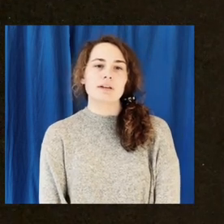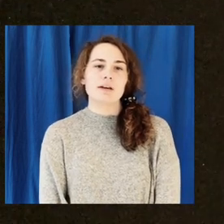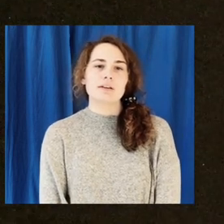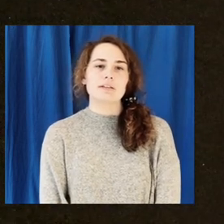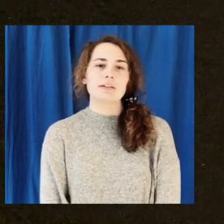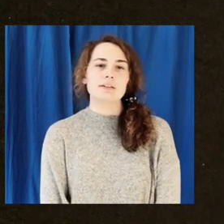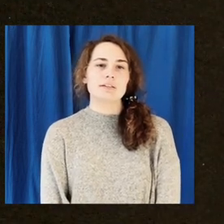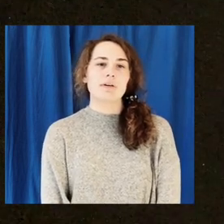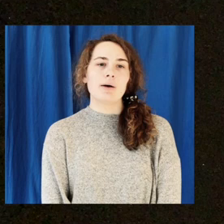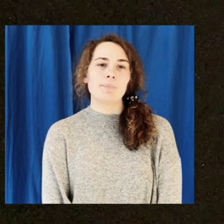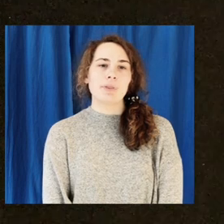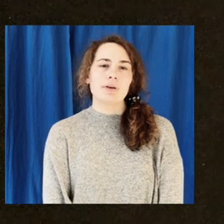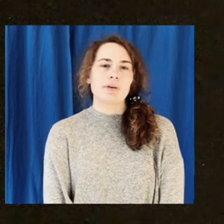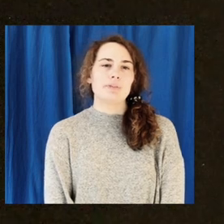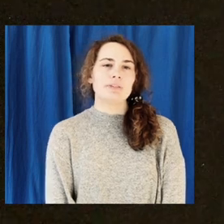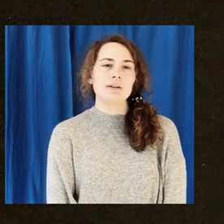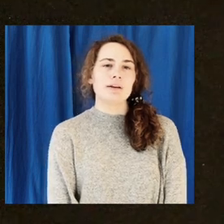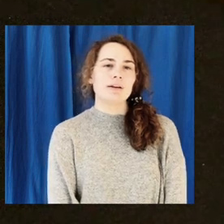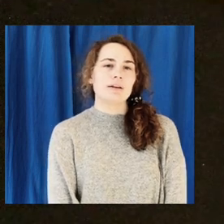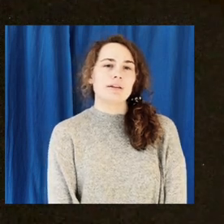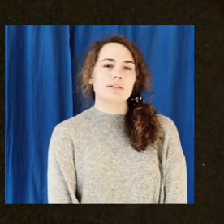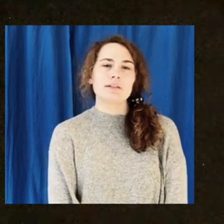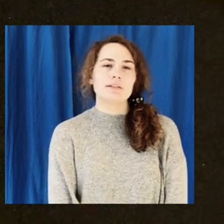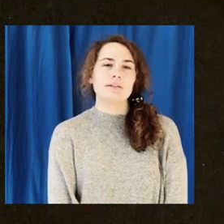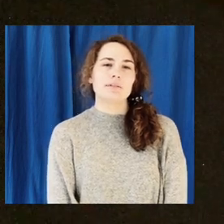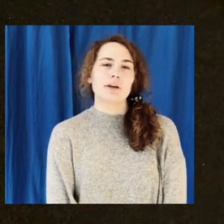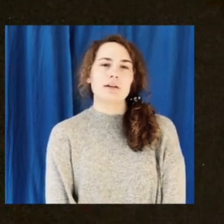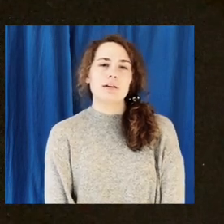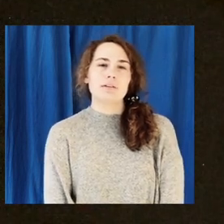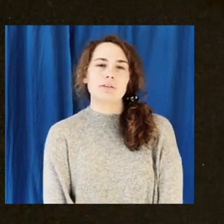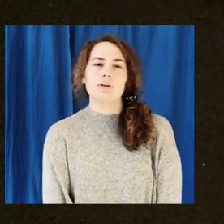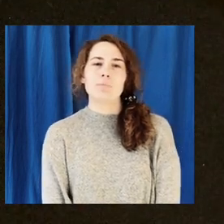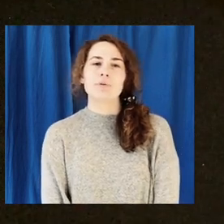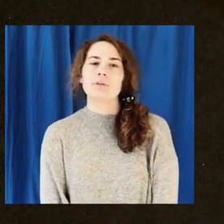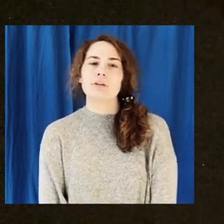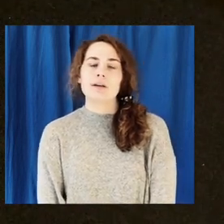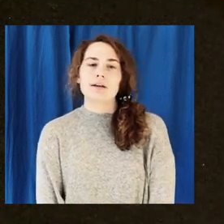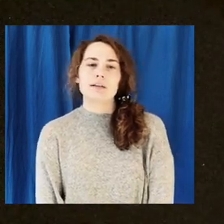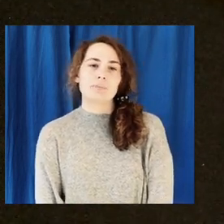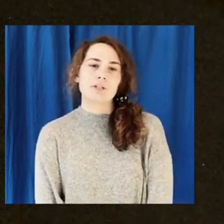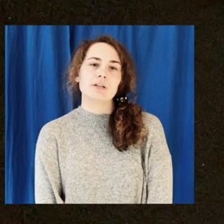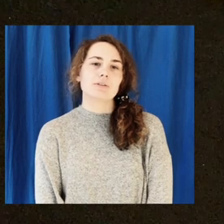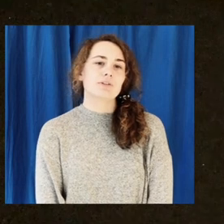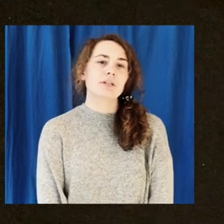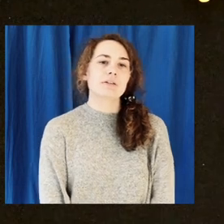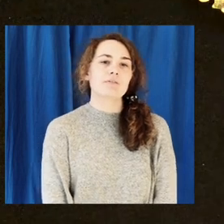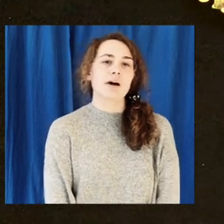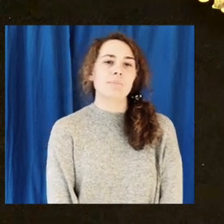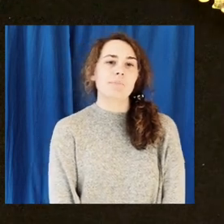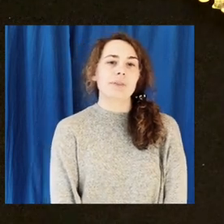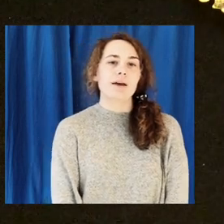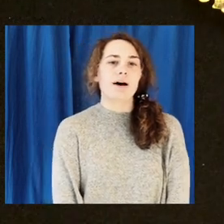leuchten. Das Licht ist warm. Und seht ihr, das Licht ist nicht nur hell, sondern auch bunt. Es besteht aus